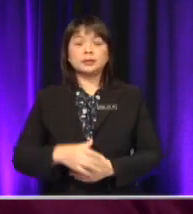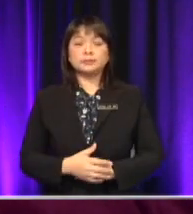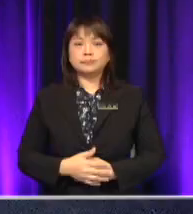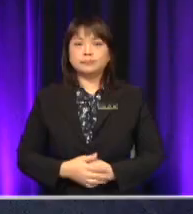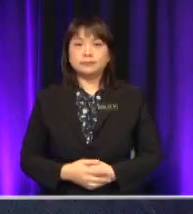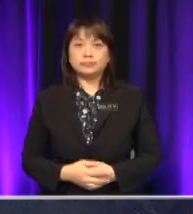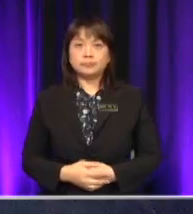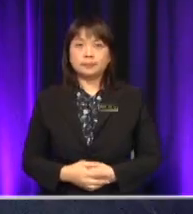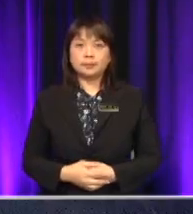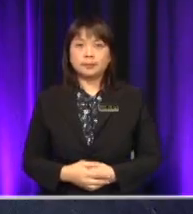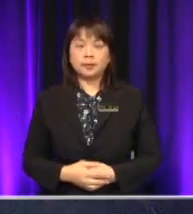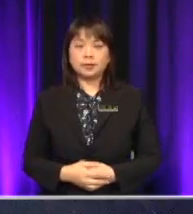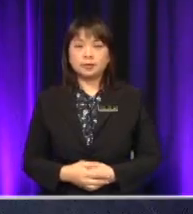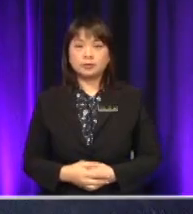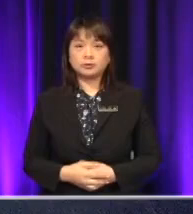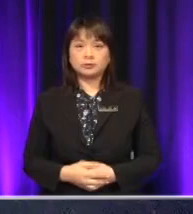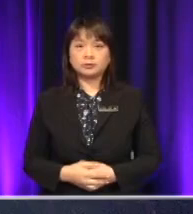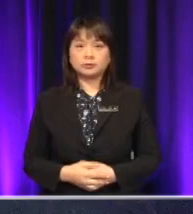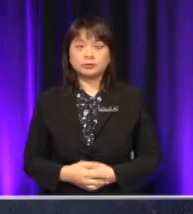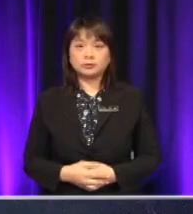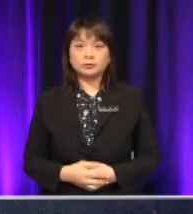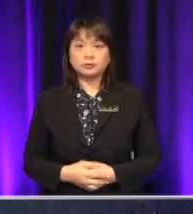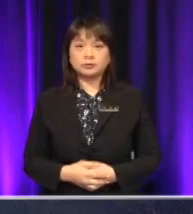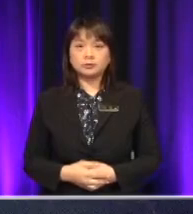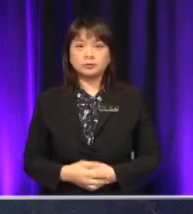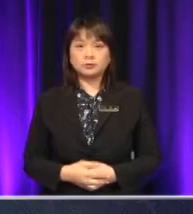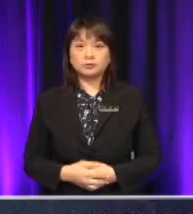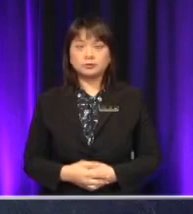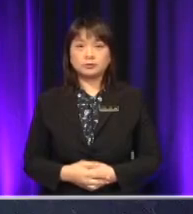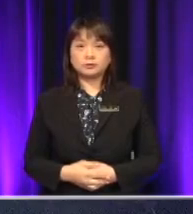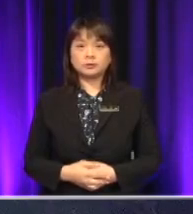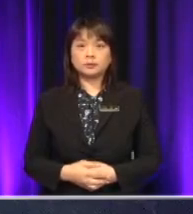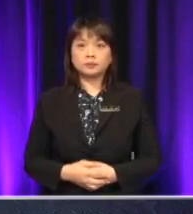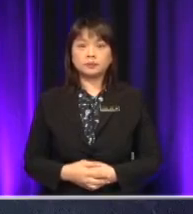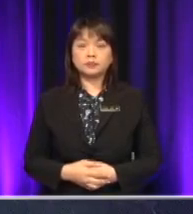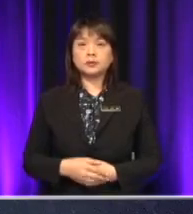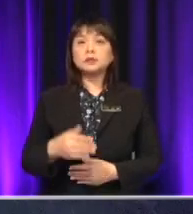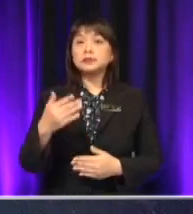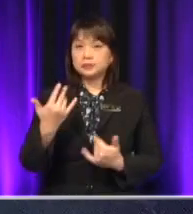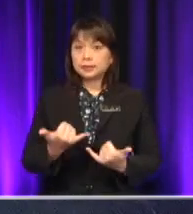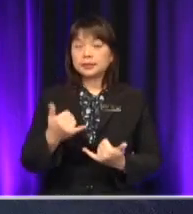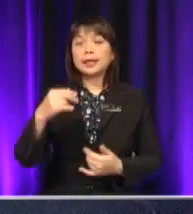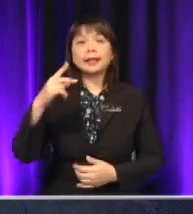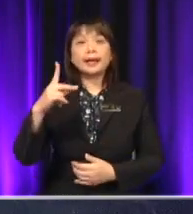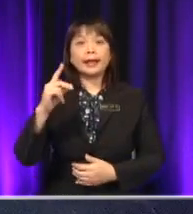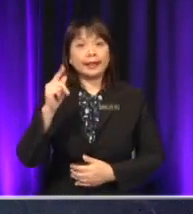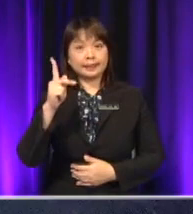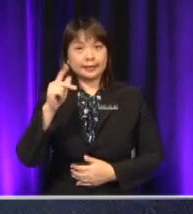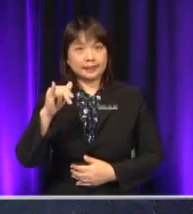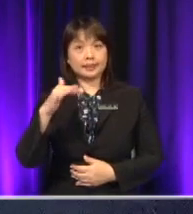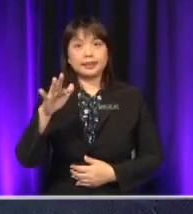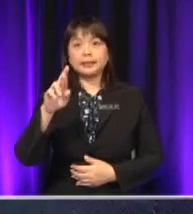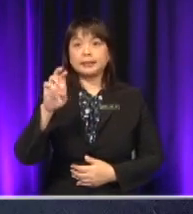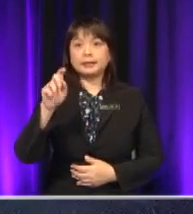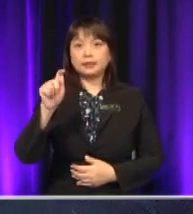lah. Dan seterusnya yang berdekatan sekali dengan Hanif iaitu kaki retort. Kaki ini berdekatan dengan saya, cikgu. Boleh saya angkat, cikgu? Ya, boleh.